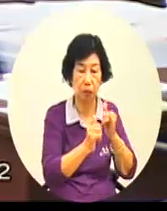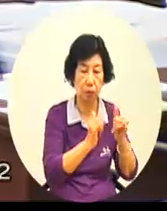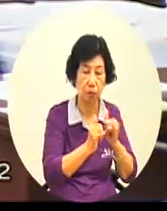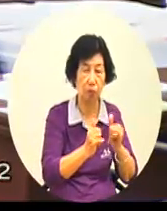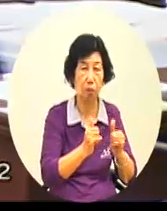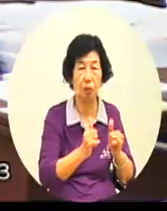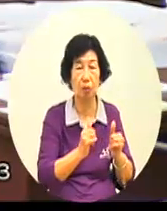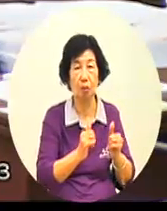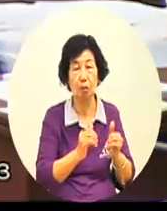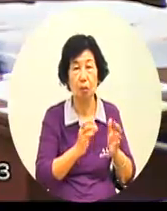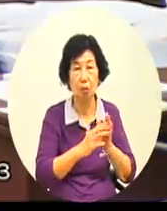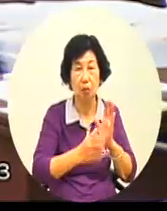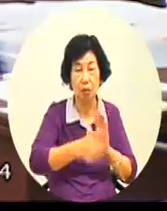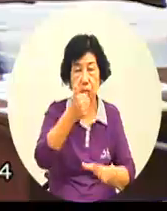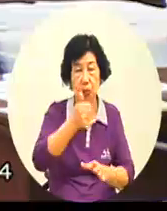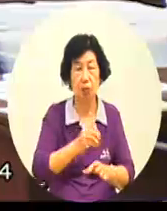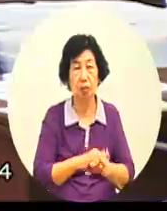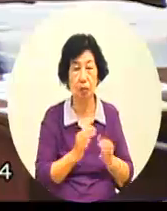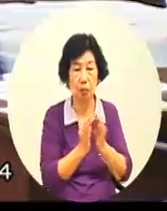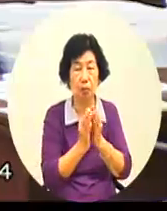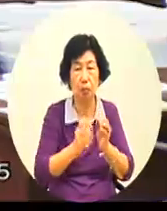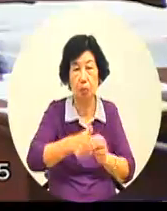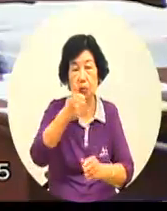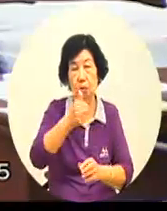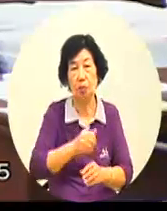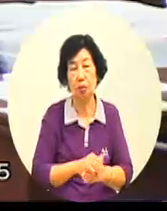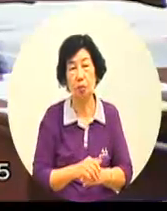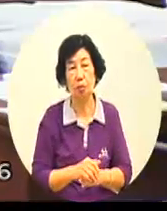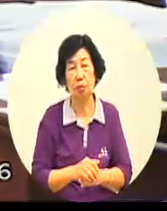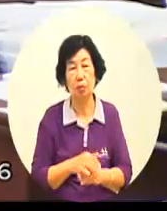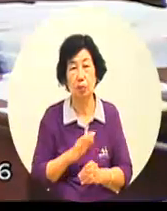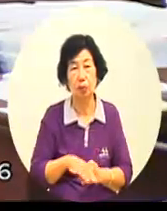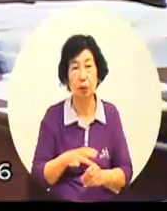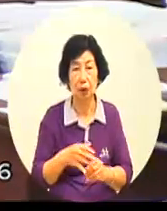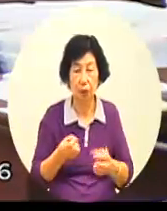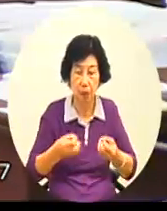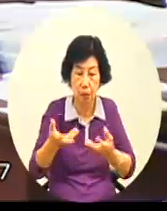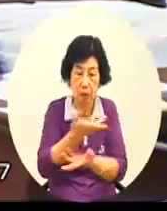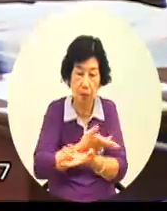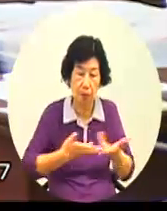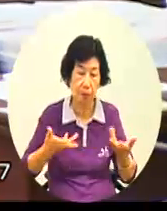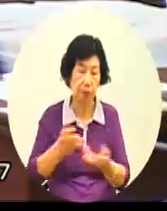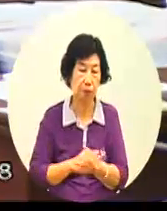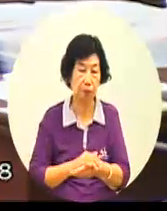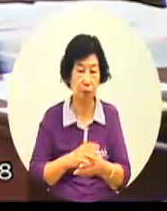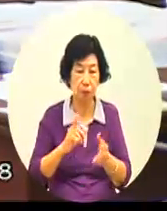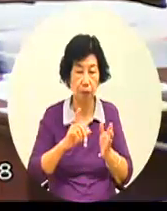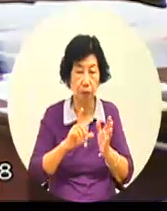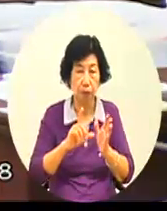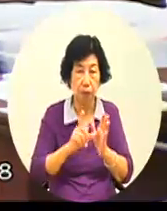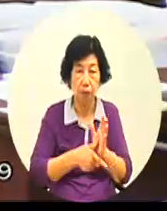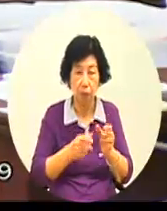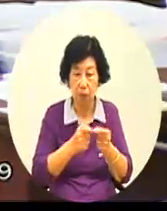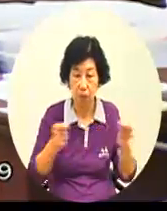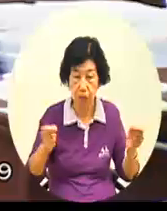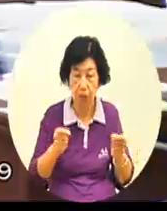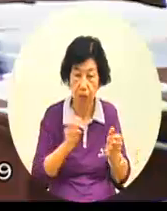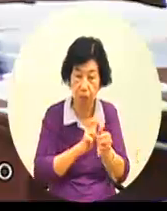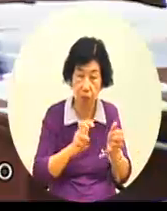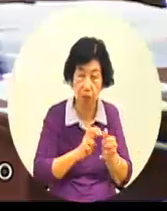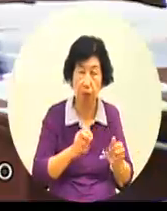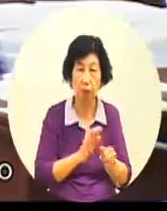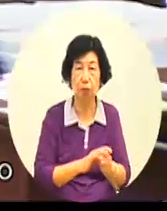局长呢来探讨这个长照的这个问题哈、哦。当然第一点，预算我们希望永